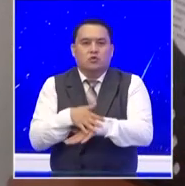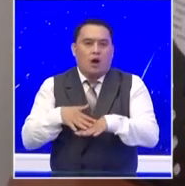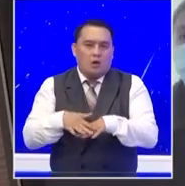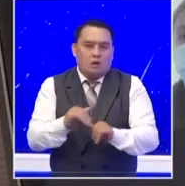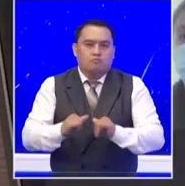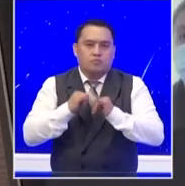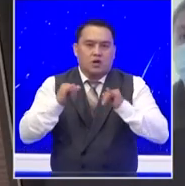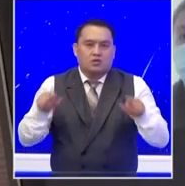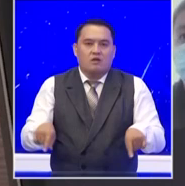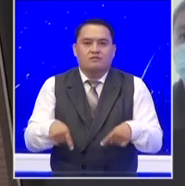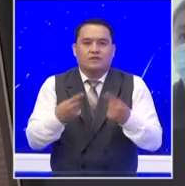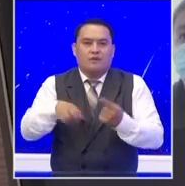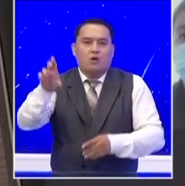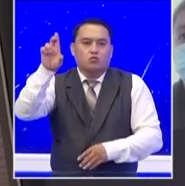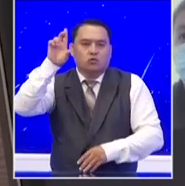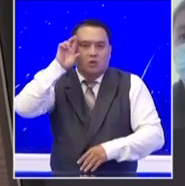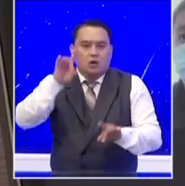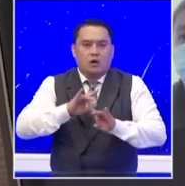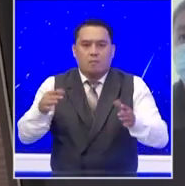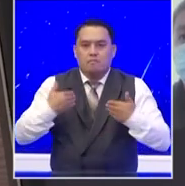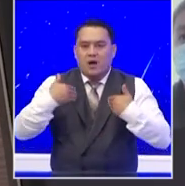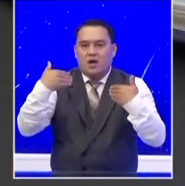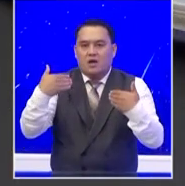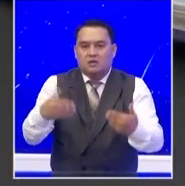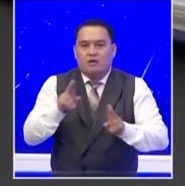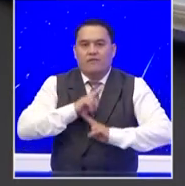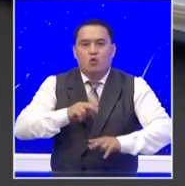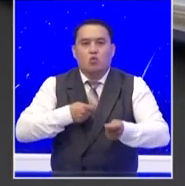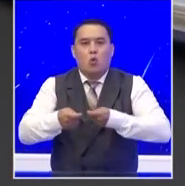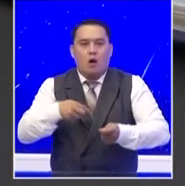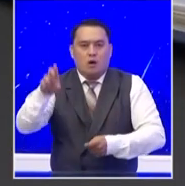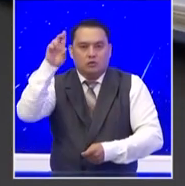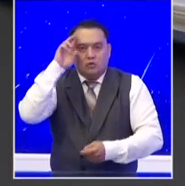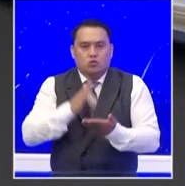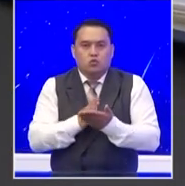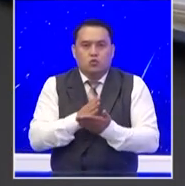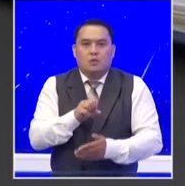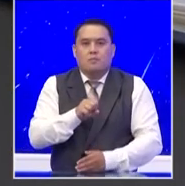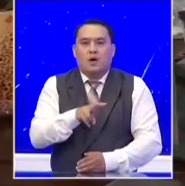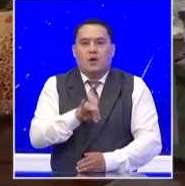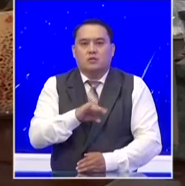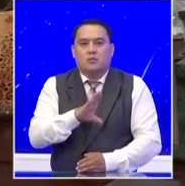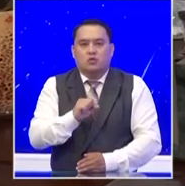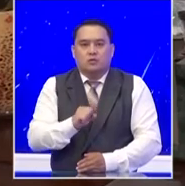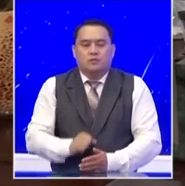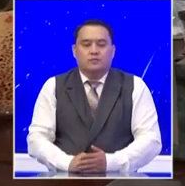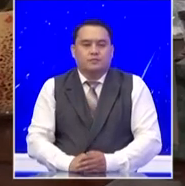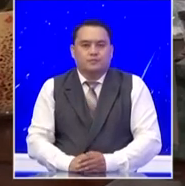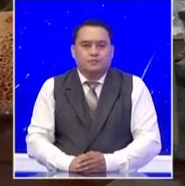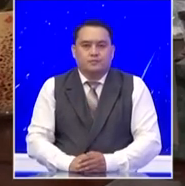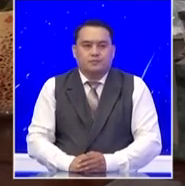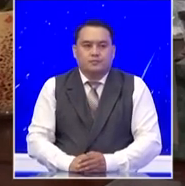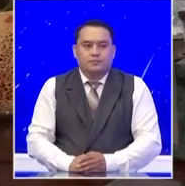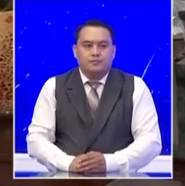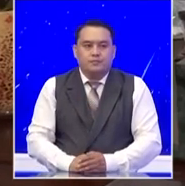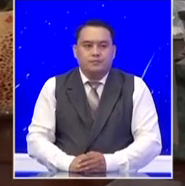и процветание всей страны, отметила, поздравляя своих коллег, руководитель агентства государственной службы Лязат Бисикулова.